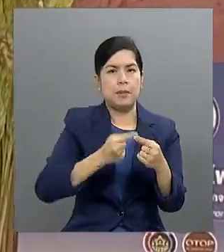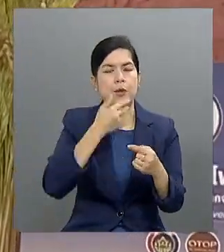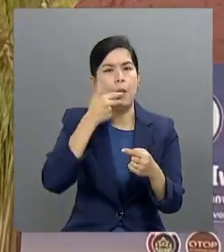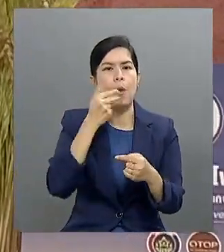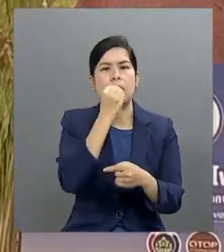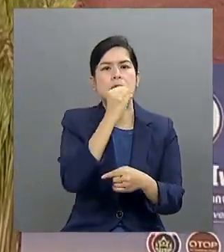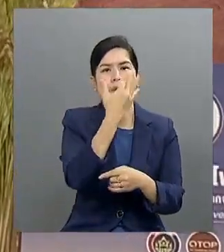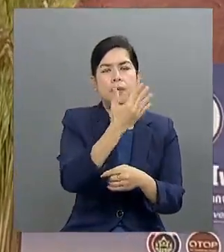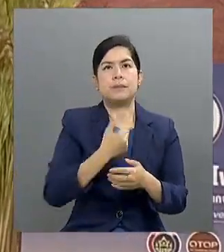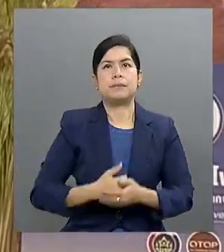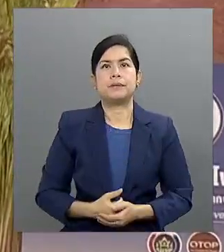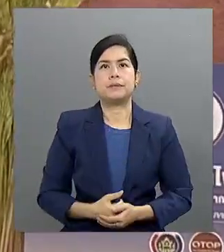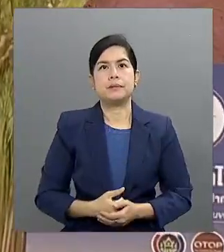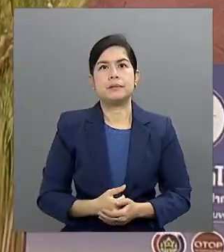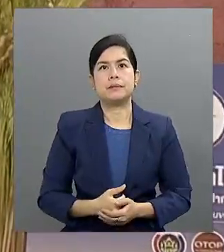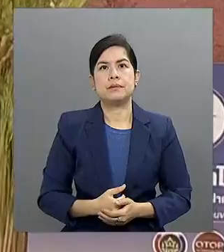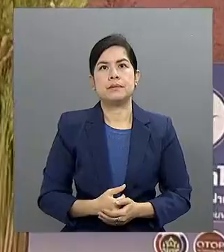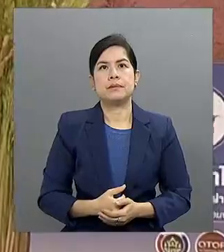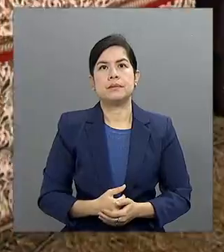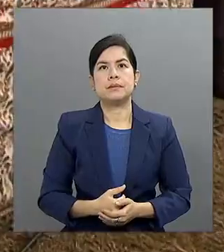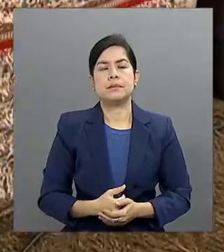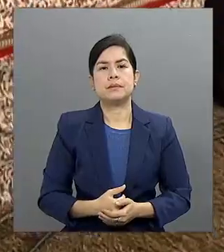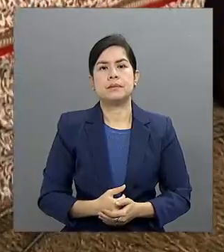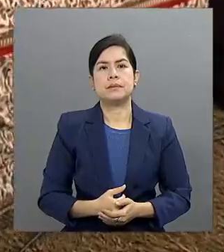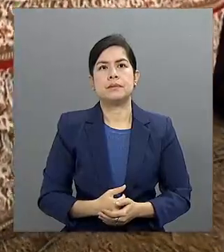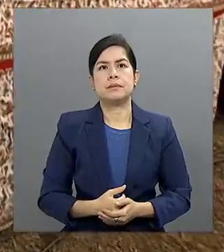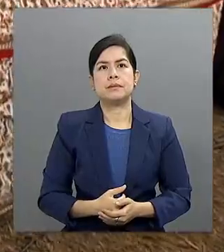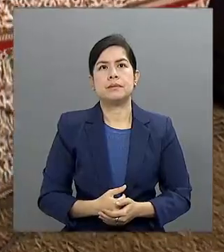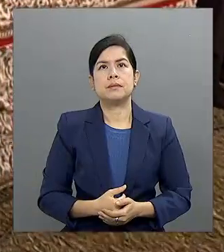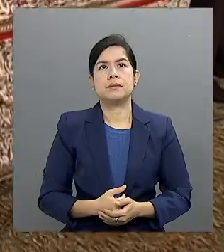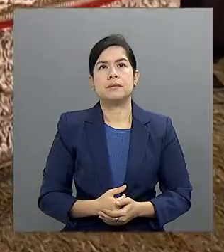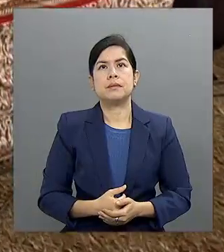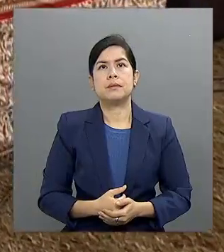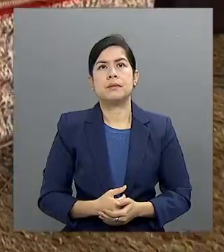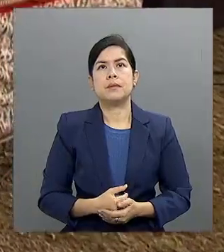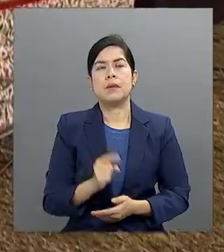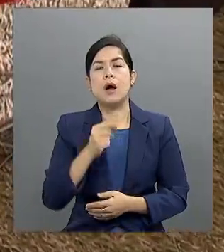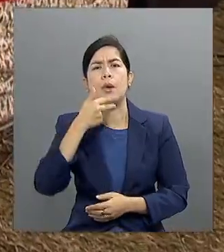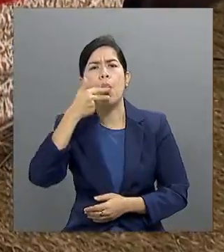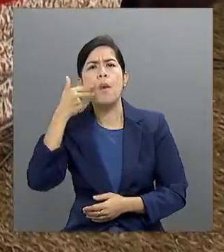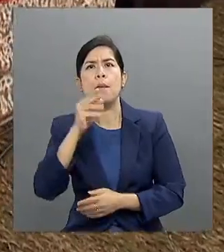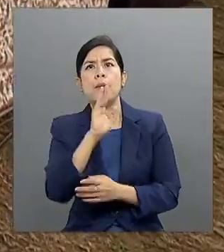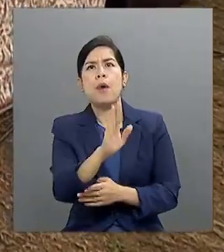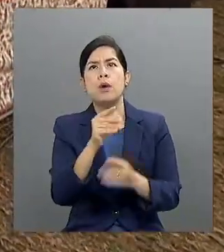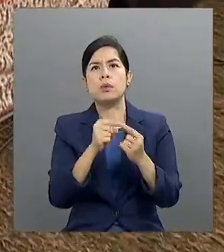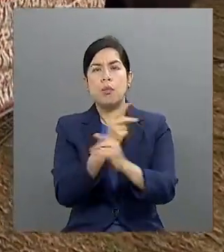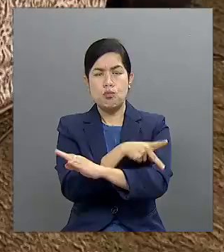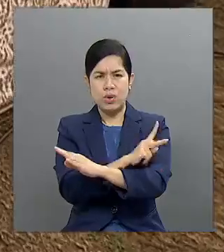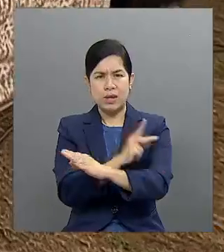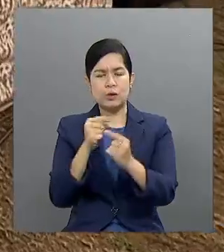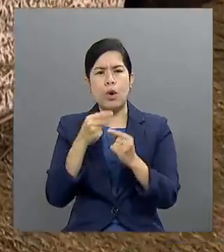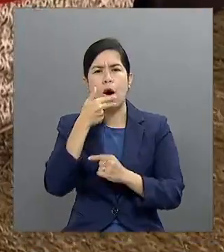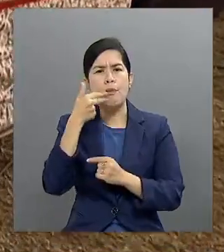ท ี น ี ้เดี๋ยวไปฟังพี่ยุ้ยอยู่ตรงนู้น จ้ะ นั่นคือขนมของทางภูเก็ตใช่ไหมฮะ ถูกต้องค่ะเรียกว่าเป็นขนม